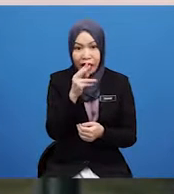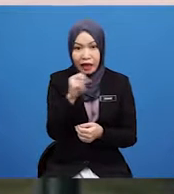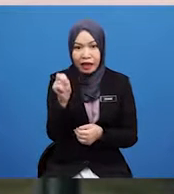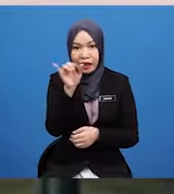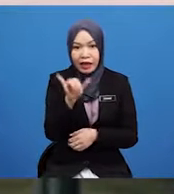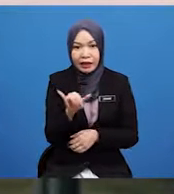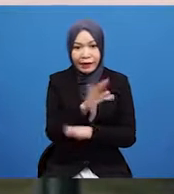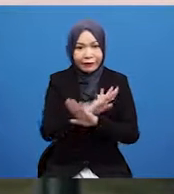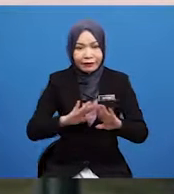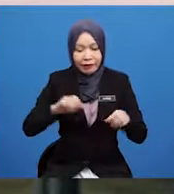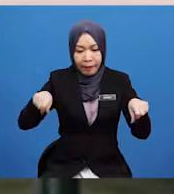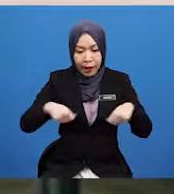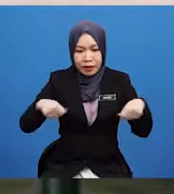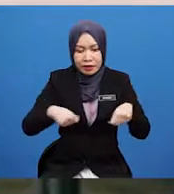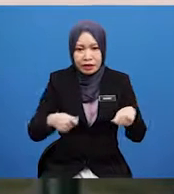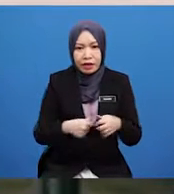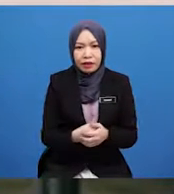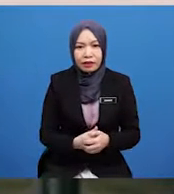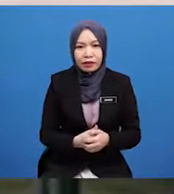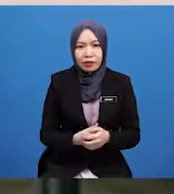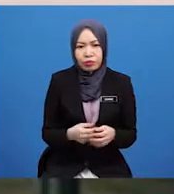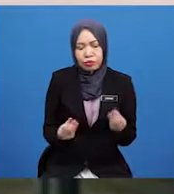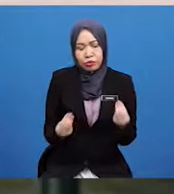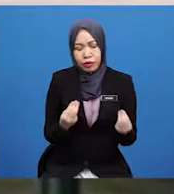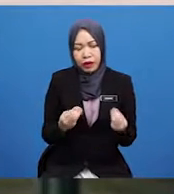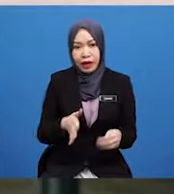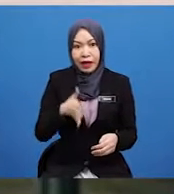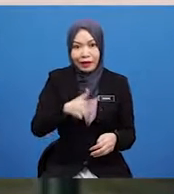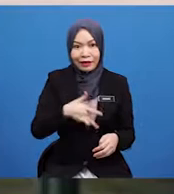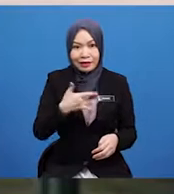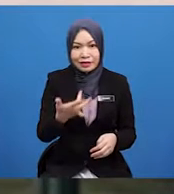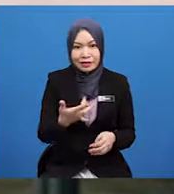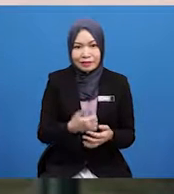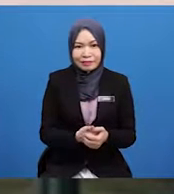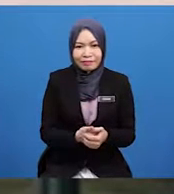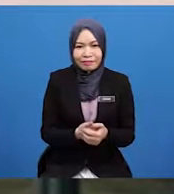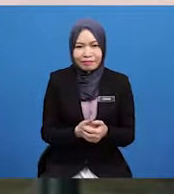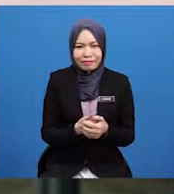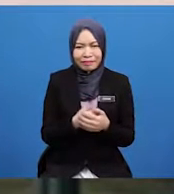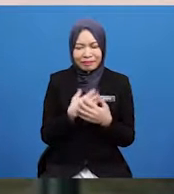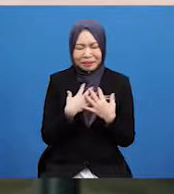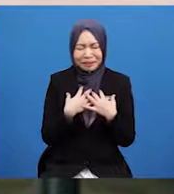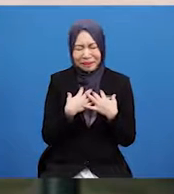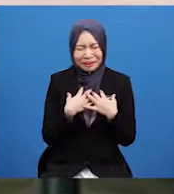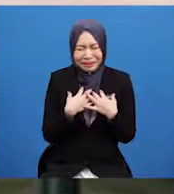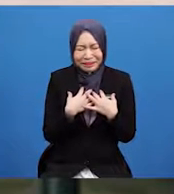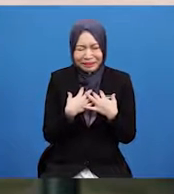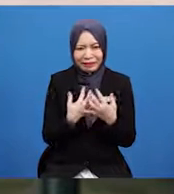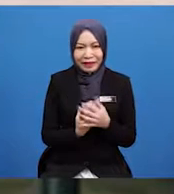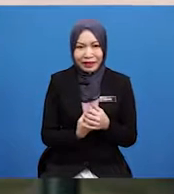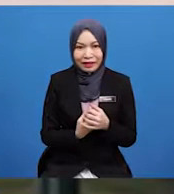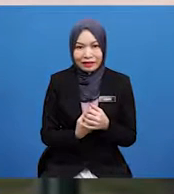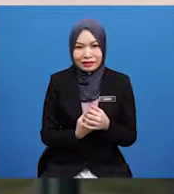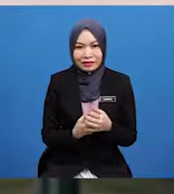mungkin anda akan merasa mual dan tidak berselera jadi Bagaimanakah murid-murid akan